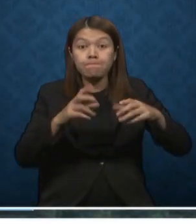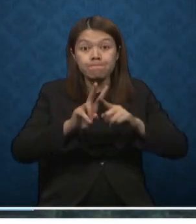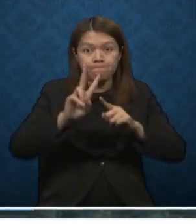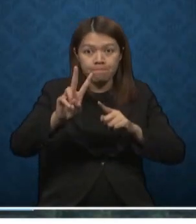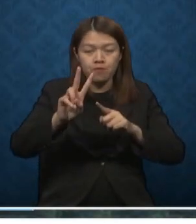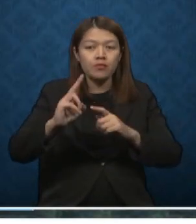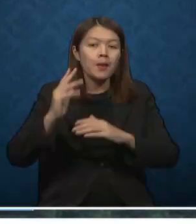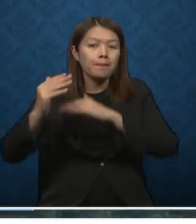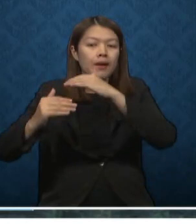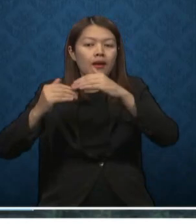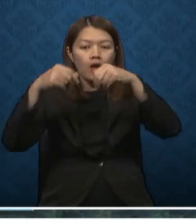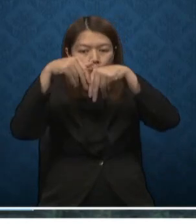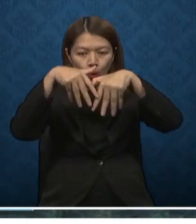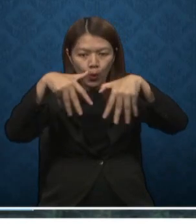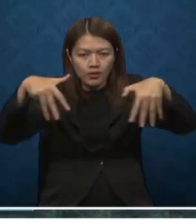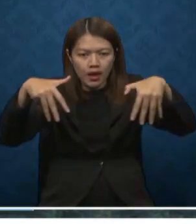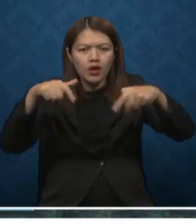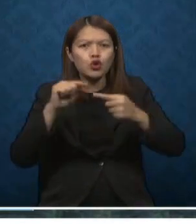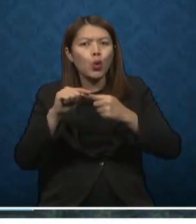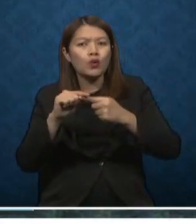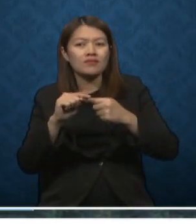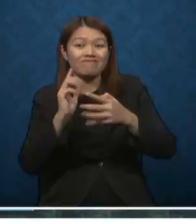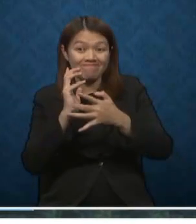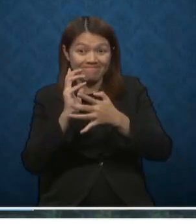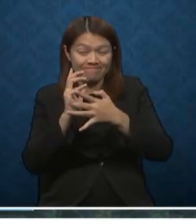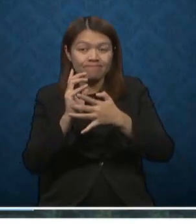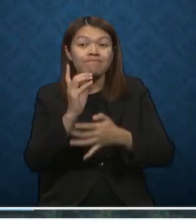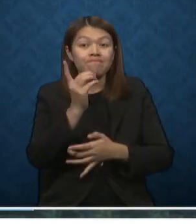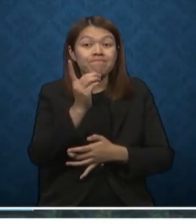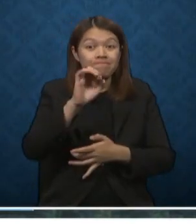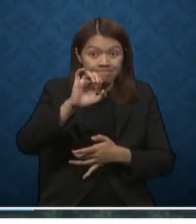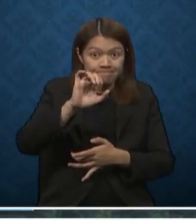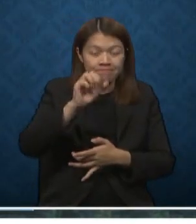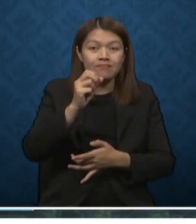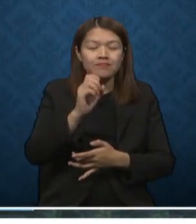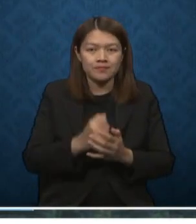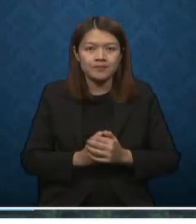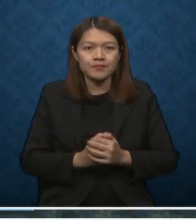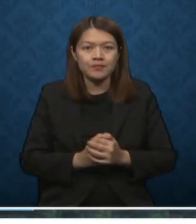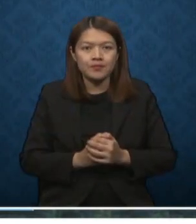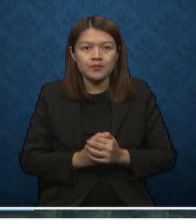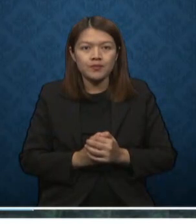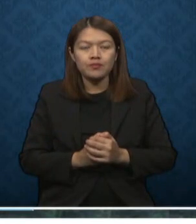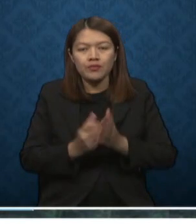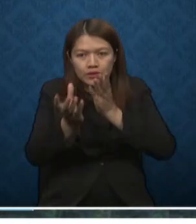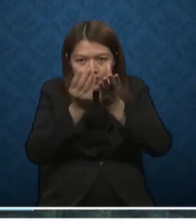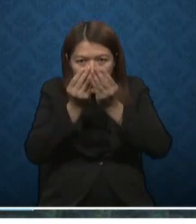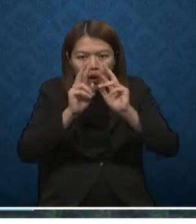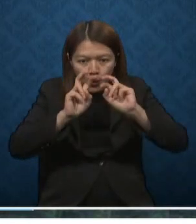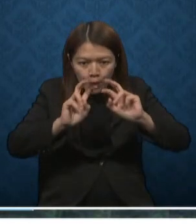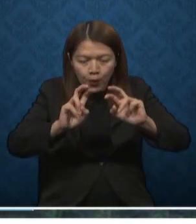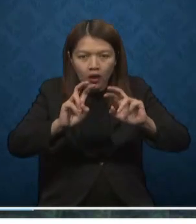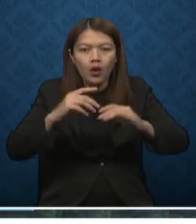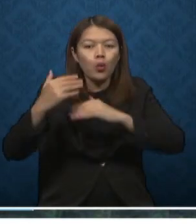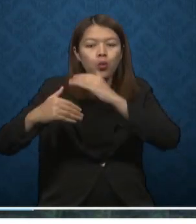ธิการพัฒนาโครงสร้างพื้นฐานดิจิทัลนะครับอันนี้ก็จะต้องดูศึกษาและติดตามความคืบ